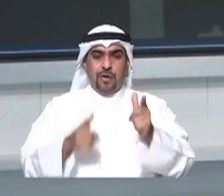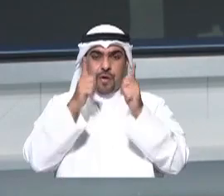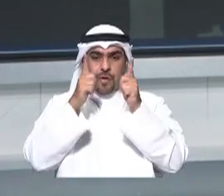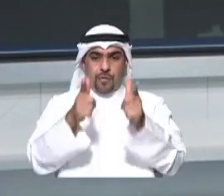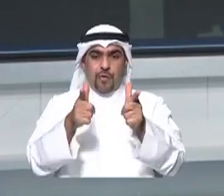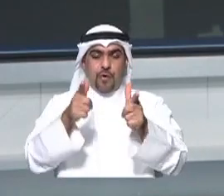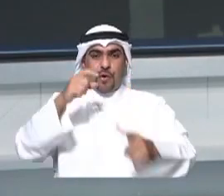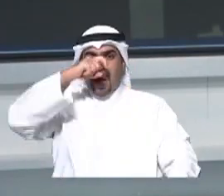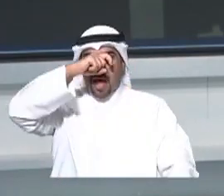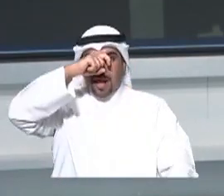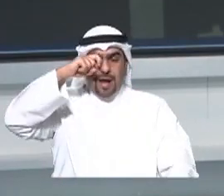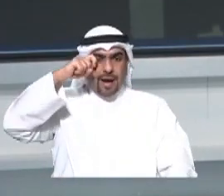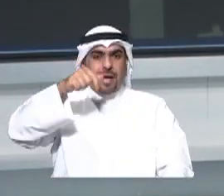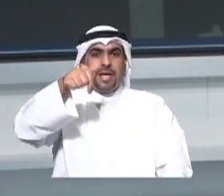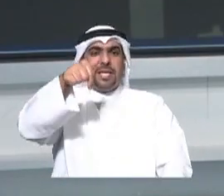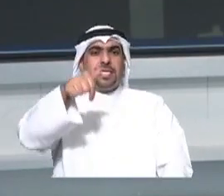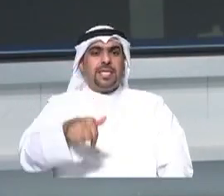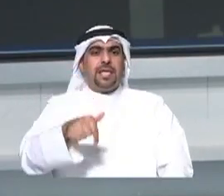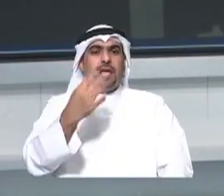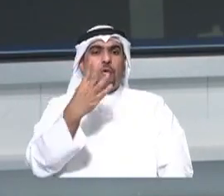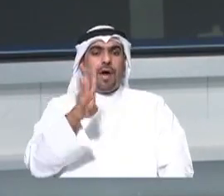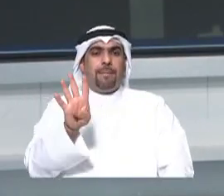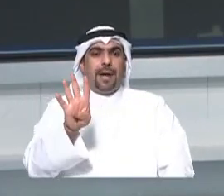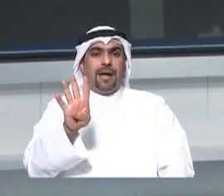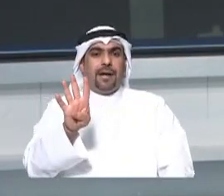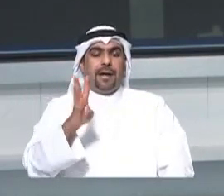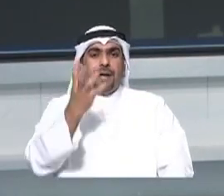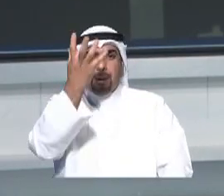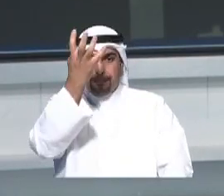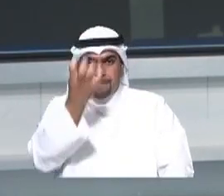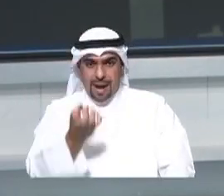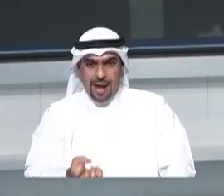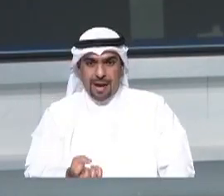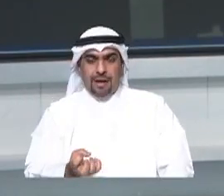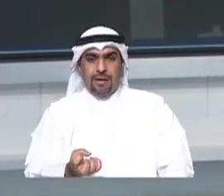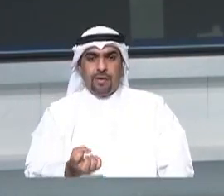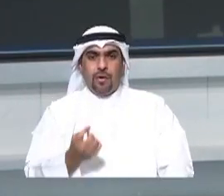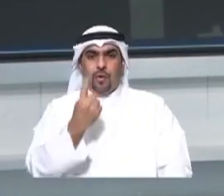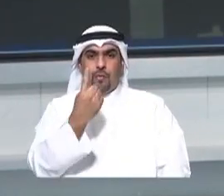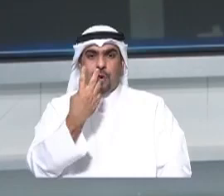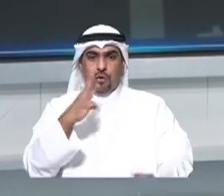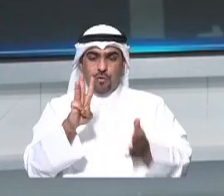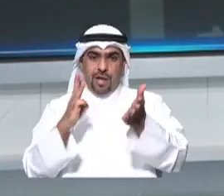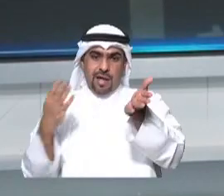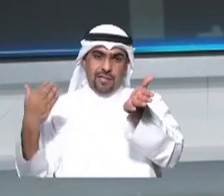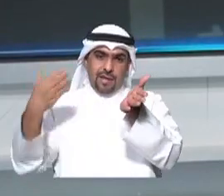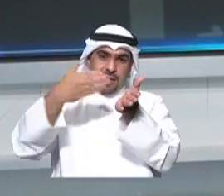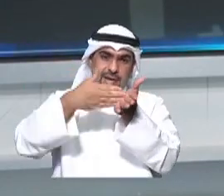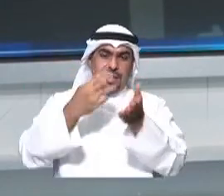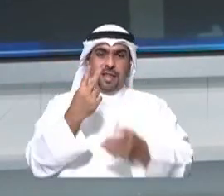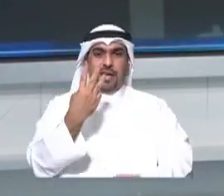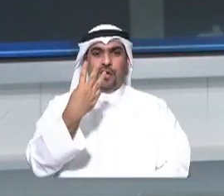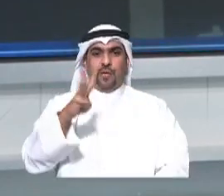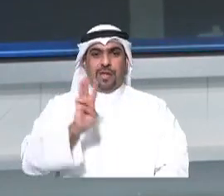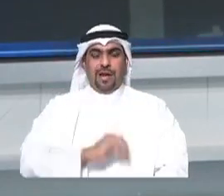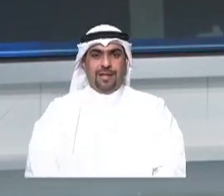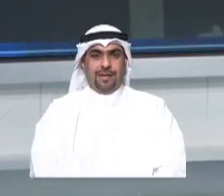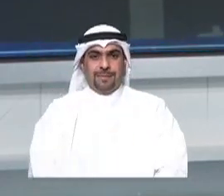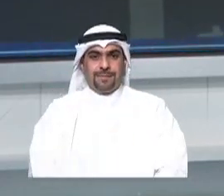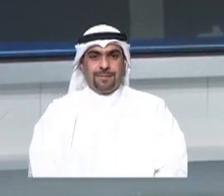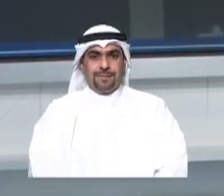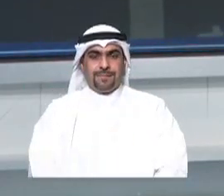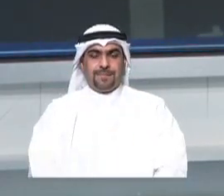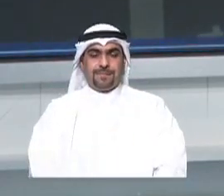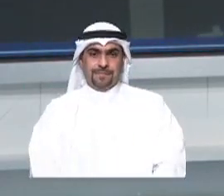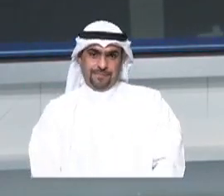قد تصل إلى 46 درجة مئوية، بالنسبة للصغرى متفاوتة ما بين 31 إلى 32 درجة مئوية،